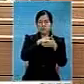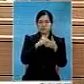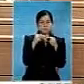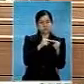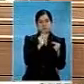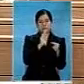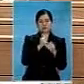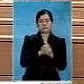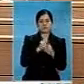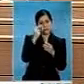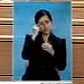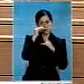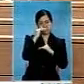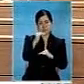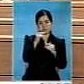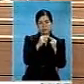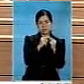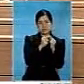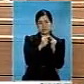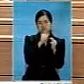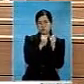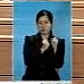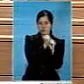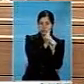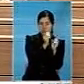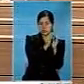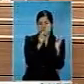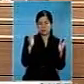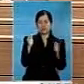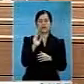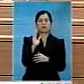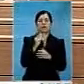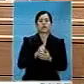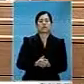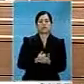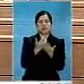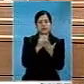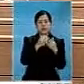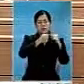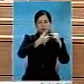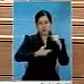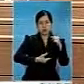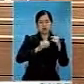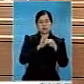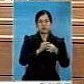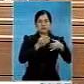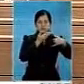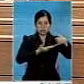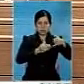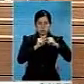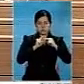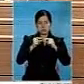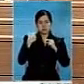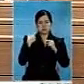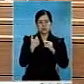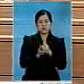สิทธิ์ในการสมัครฉะนั้นก็ได้ยกเลิกไว้แล้วนะครับรายละเอียดอื่นๆคุณสมบัติอื่นๆซึ่งยังย